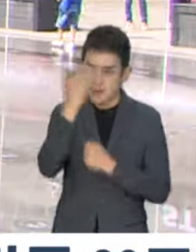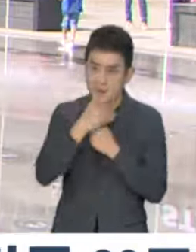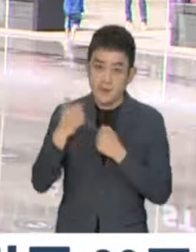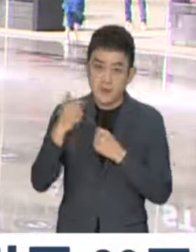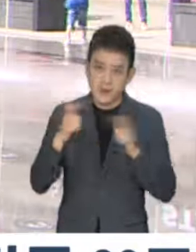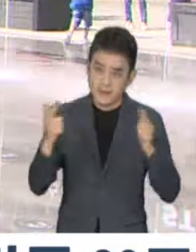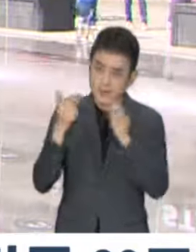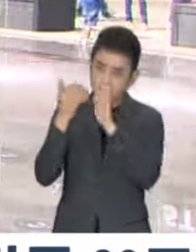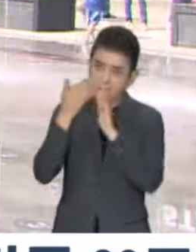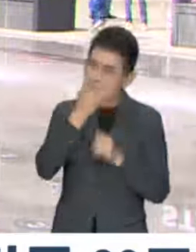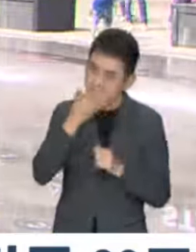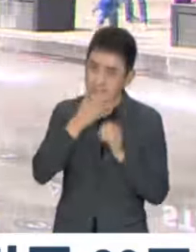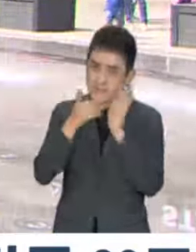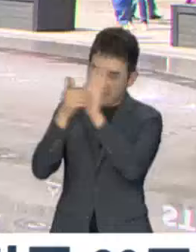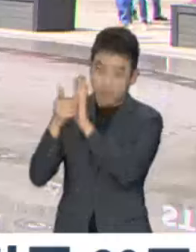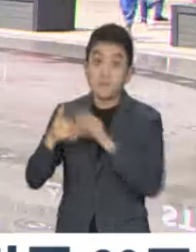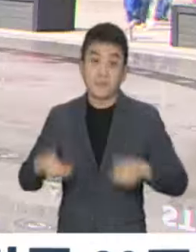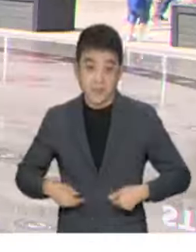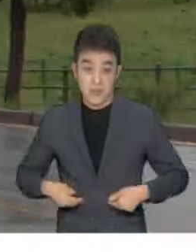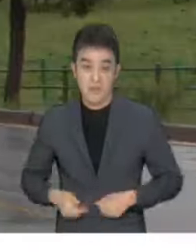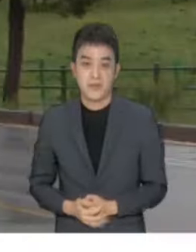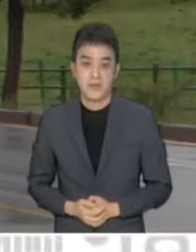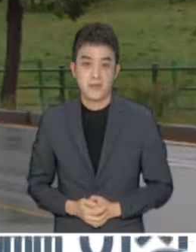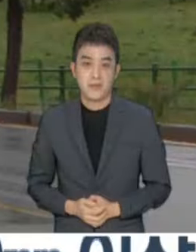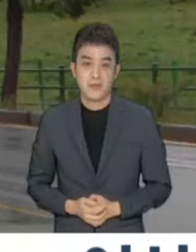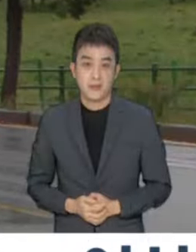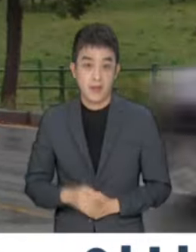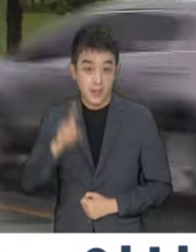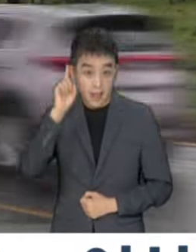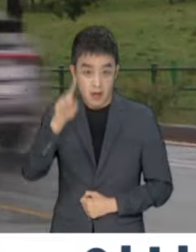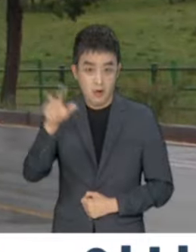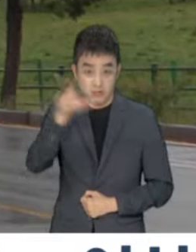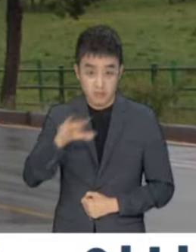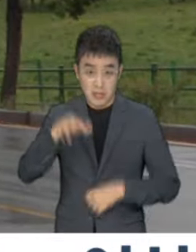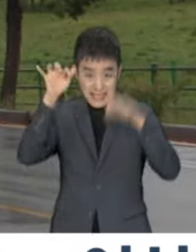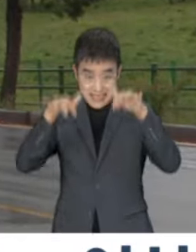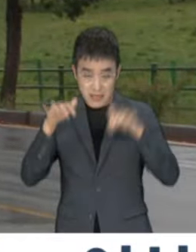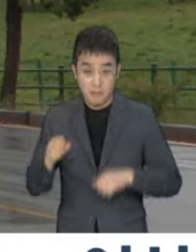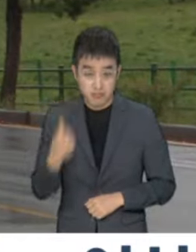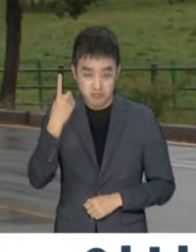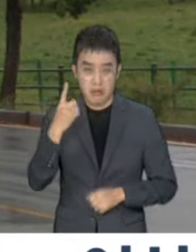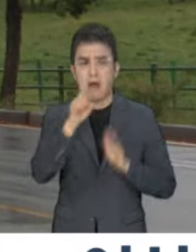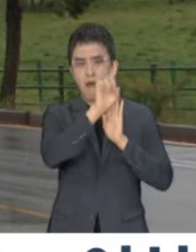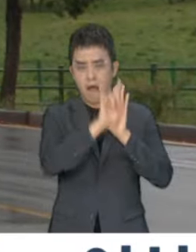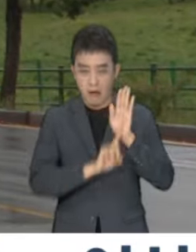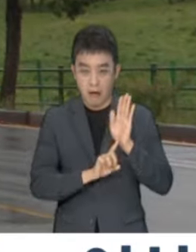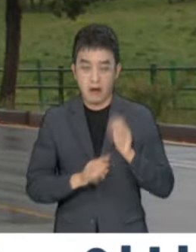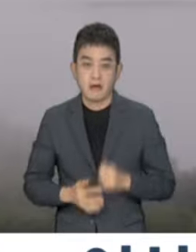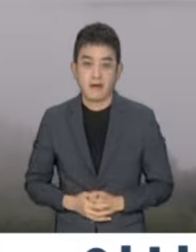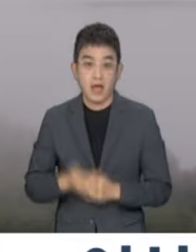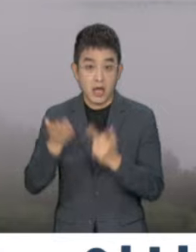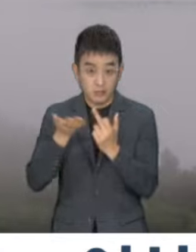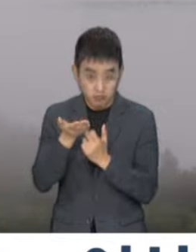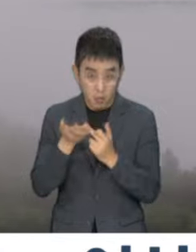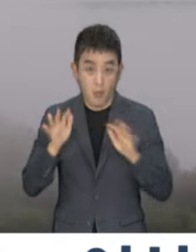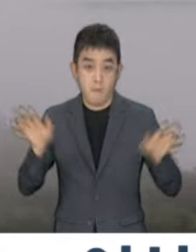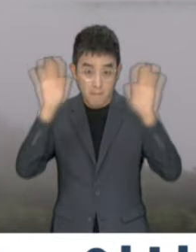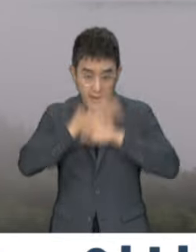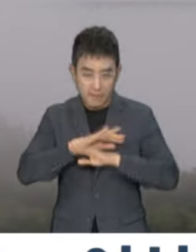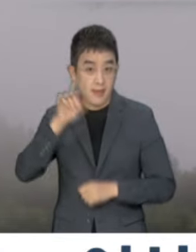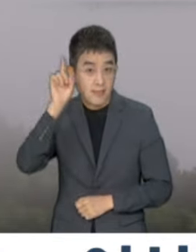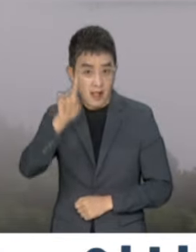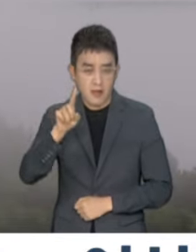더 신경 써주셔야겠습니다. 이 더위는 내일 전국에 비가 내리면서 누그러질 텐데요. 오늘 밤 제주도를 시작으로 내일